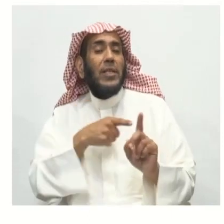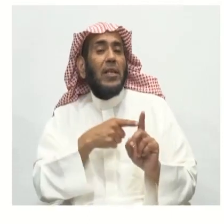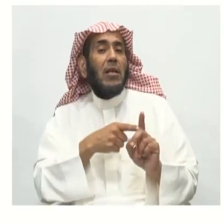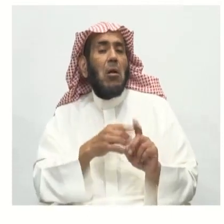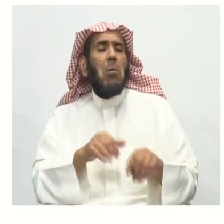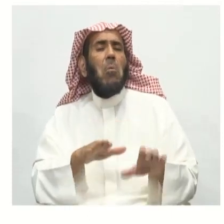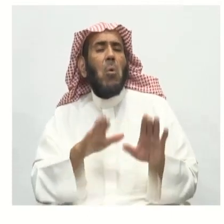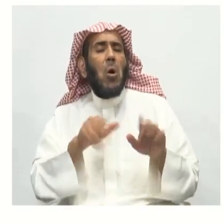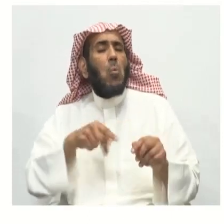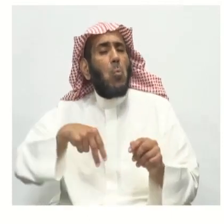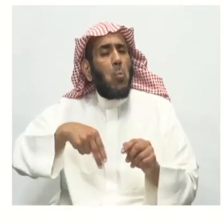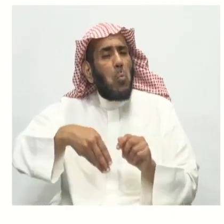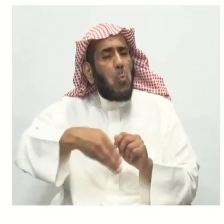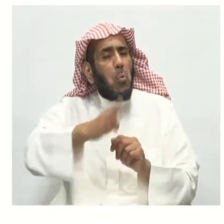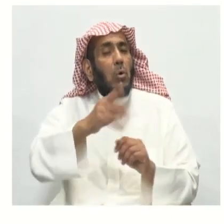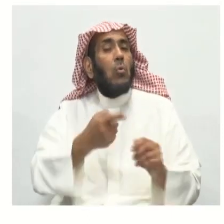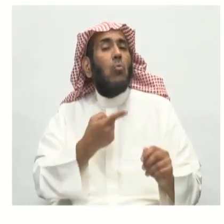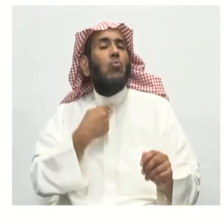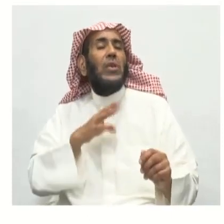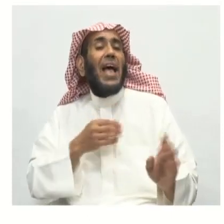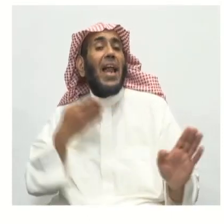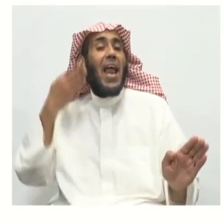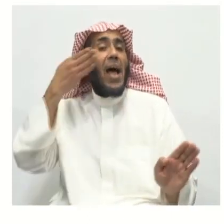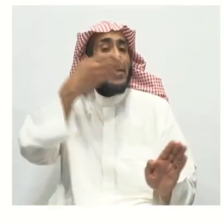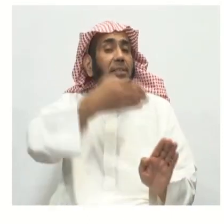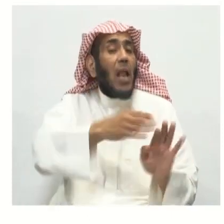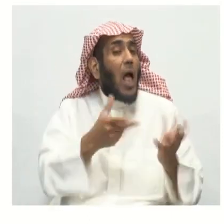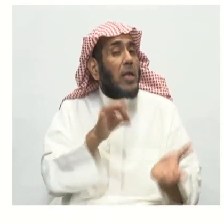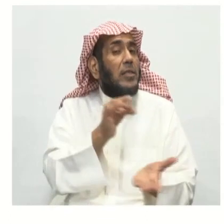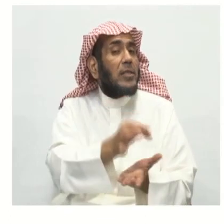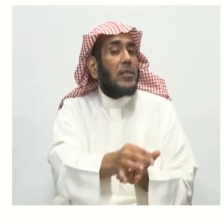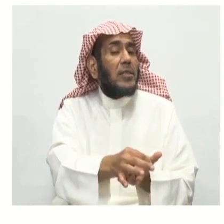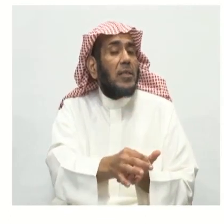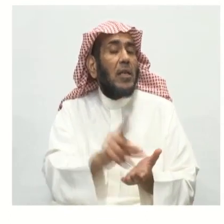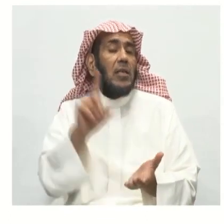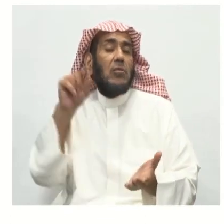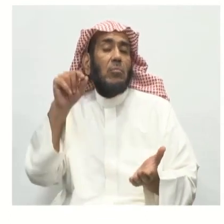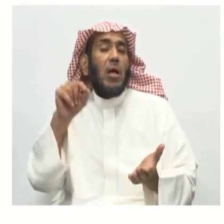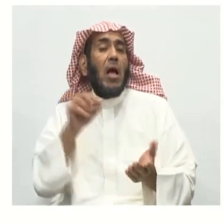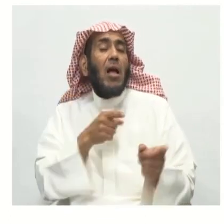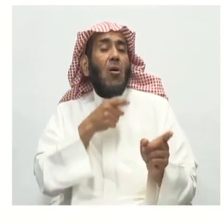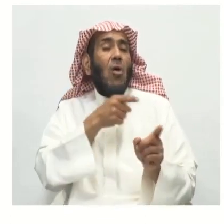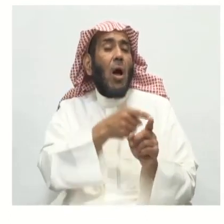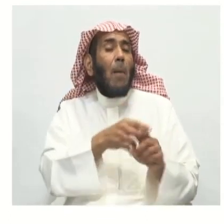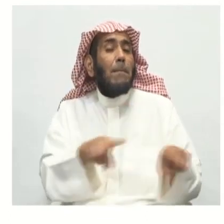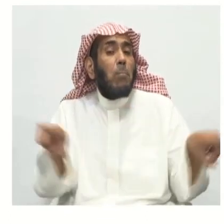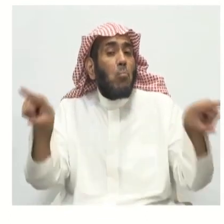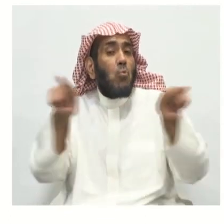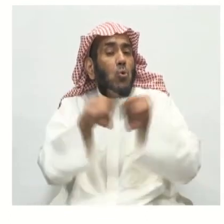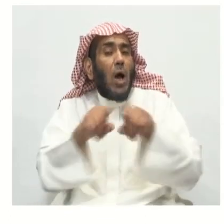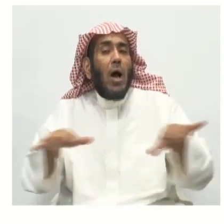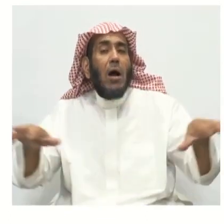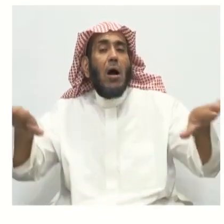لا ازال اسير اريد ان اصل الى اين احسنتم الى ملتقى